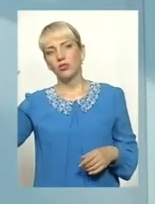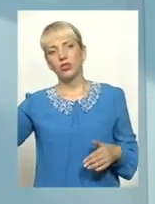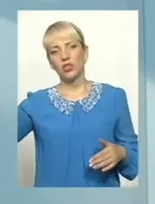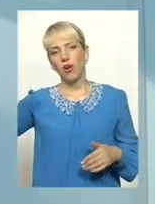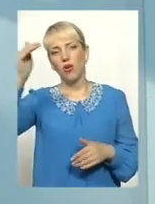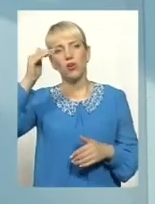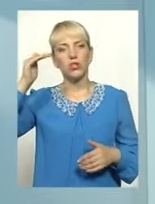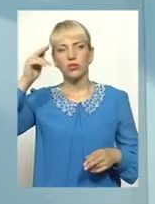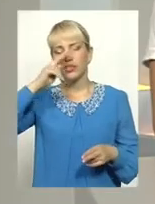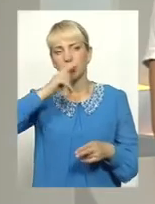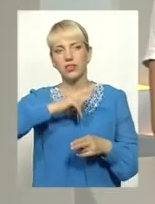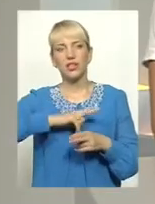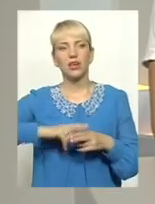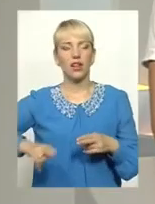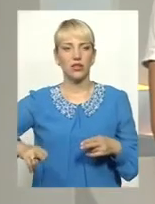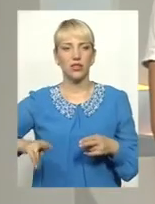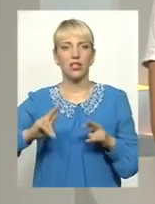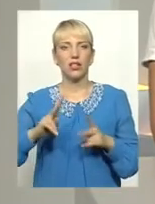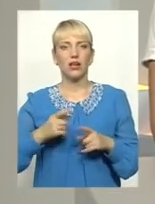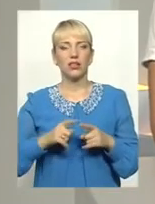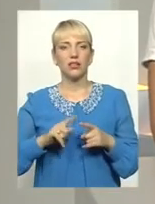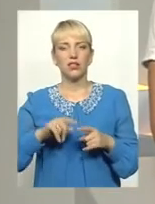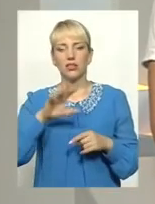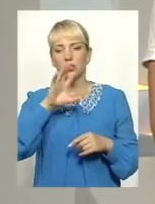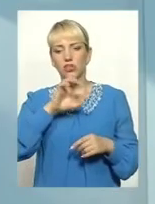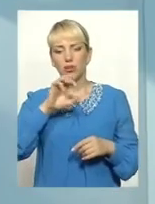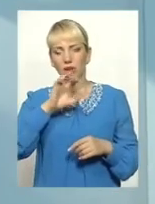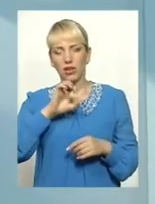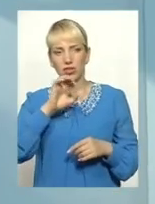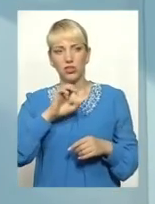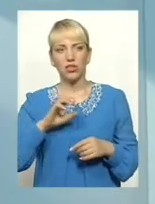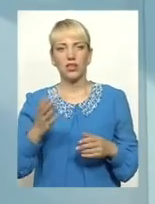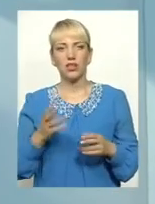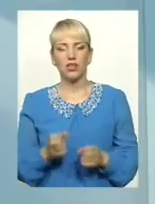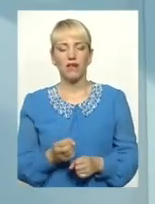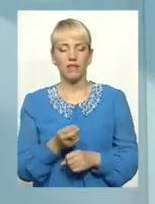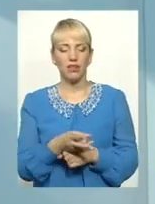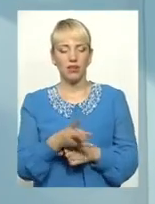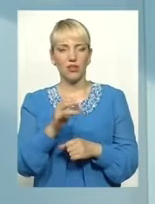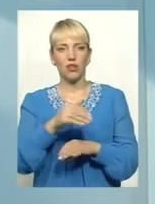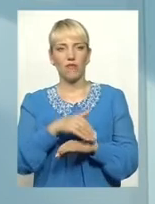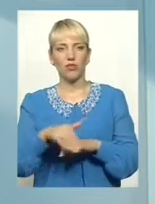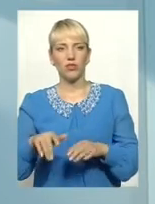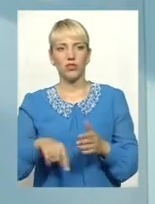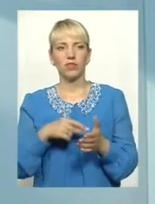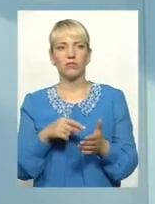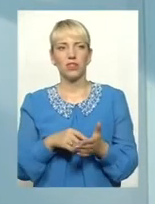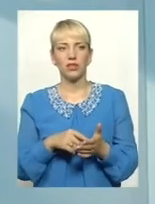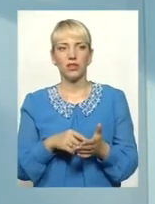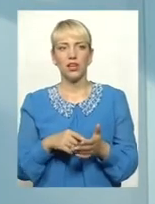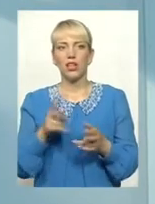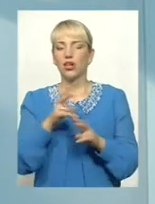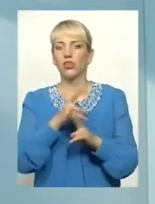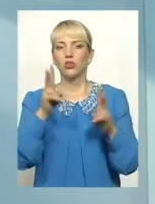зникають, як ті самі собачки стерилізовані, яких викидають на вулиці міста. Потім ніхто не знає, куди вони